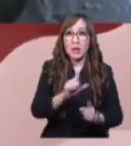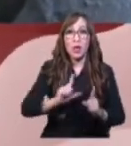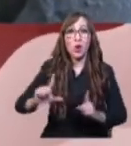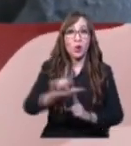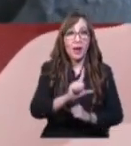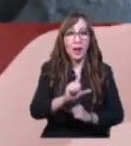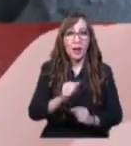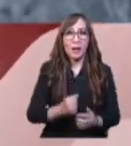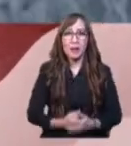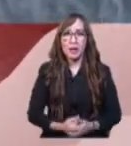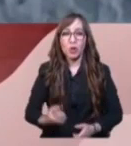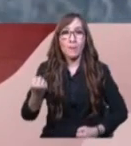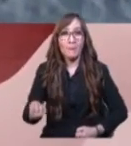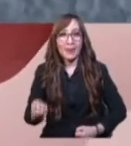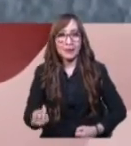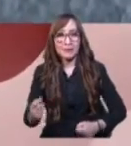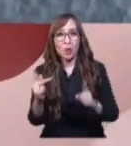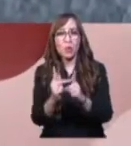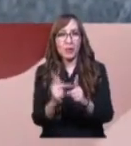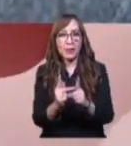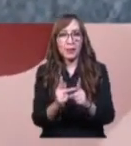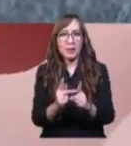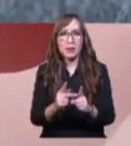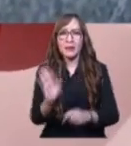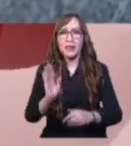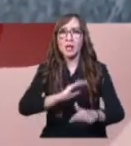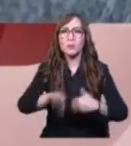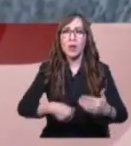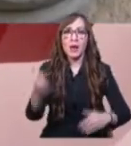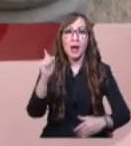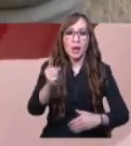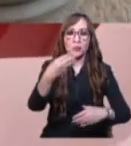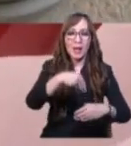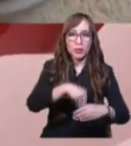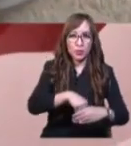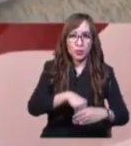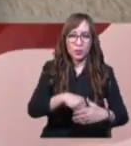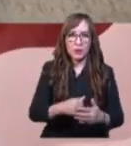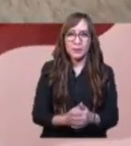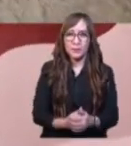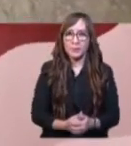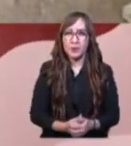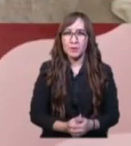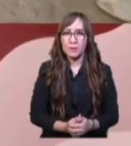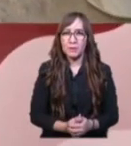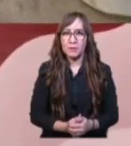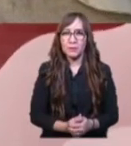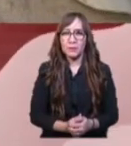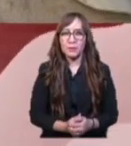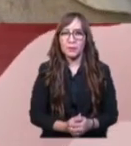atau marketplace homogen. Jadi nggak langsung serta-merta harus masuk ke e-commerce yang unicorn. Kenapa? Karena kalau